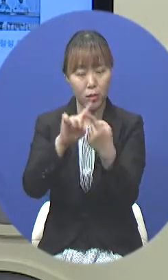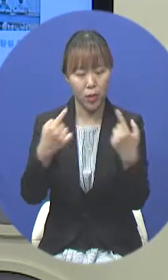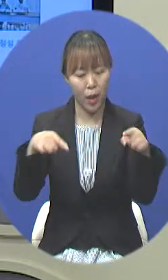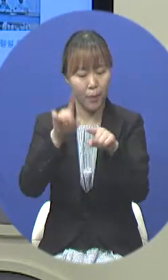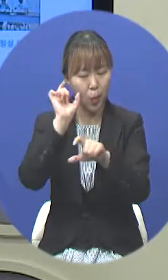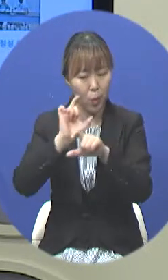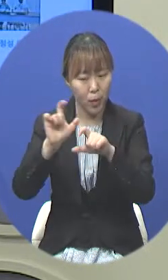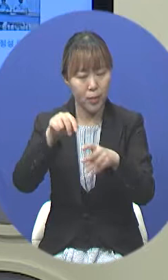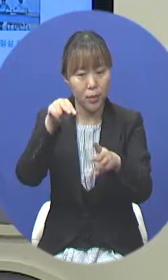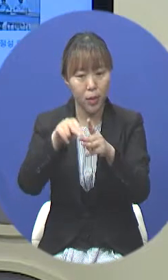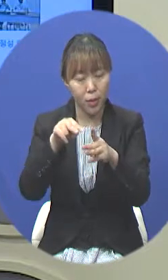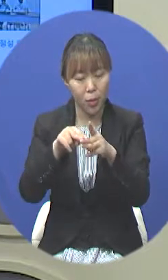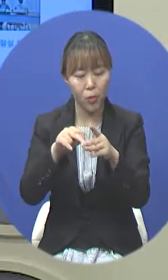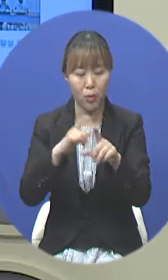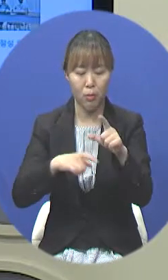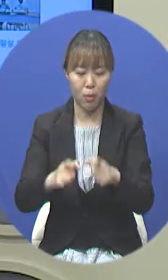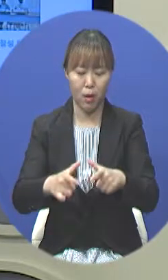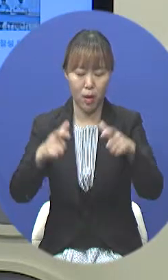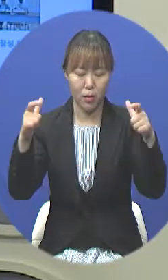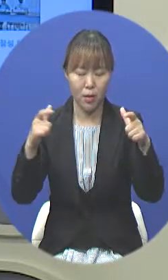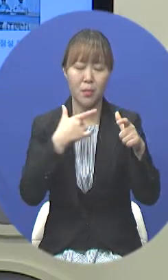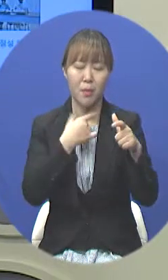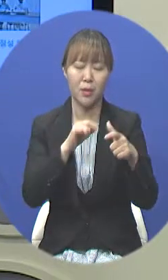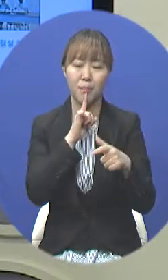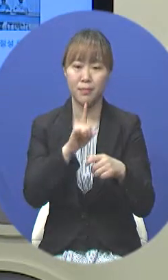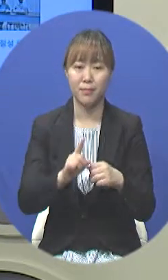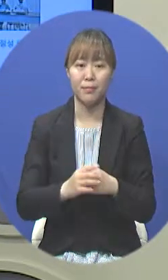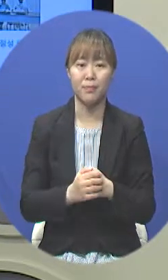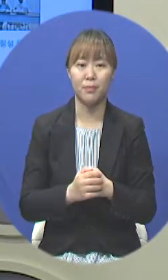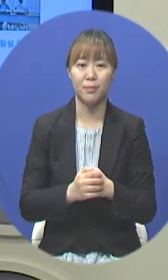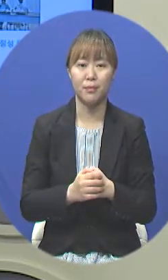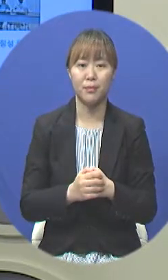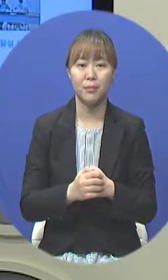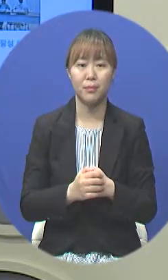고민하는 센터로 확대 되길 바란다 고 전했습니다